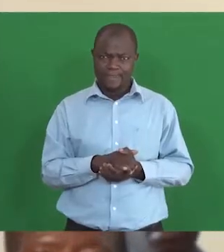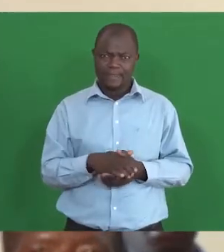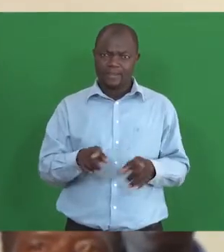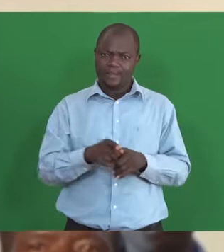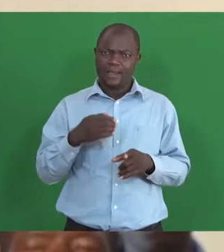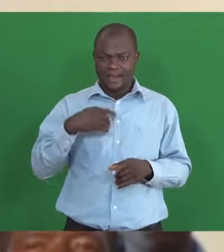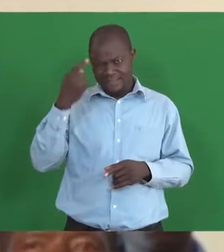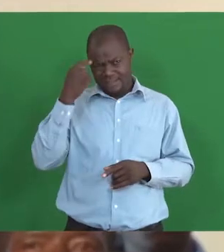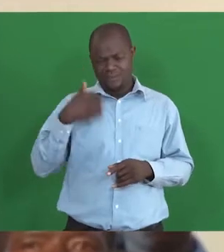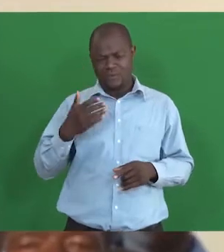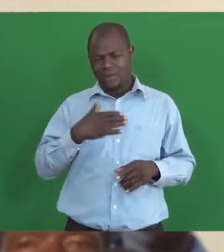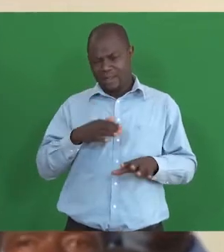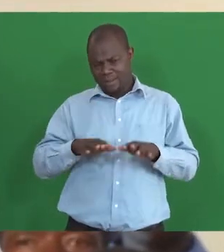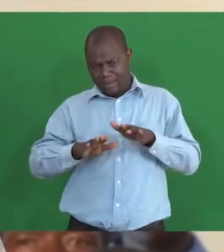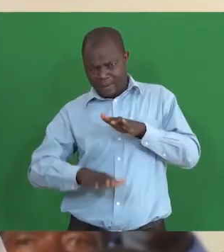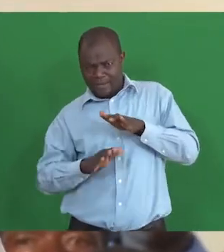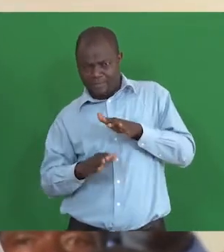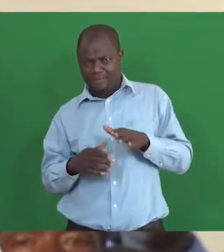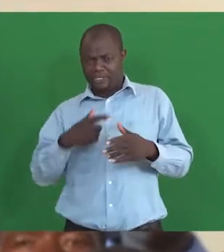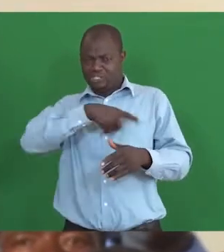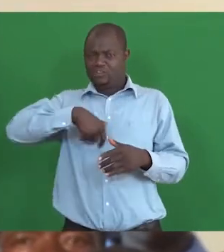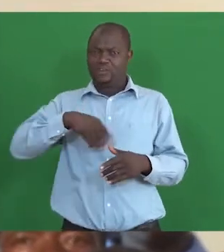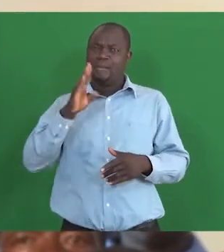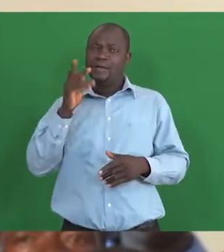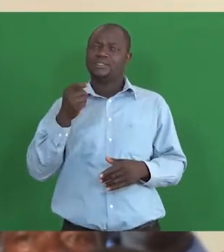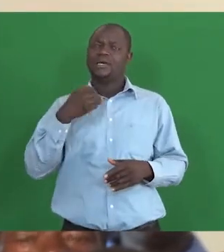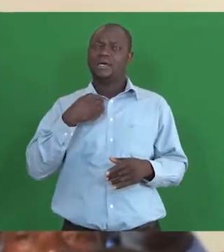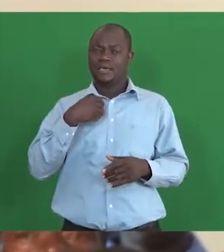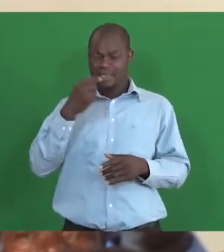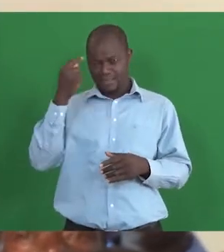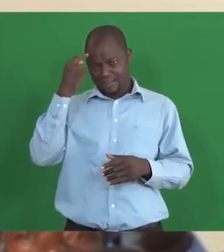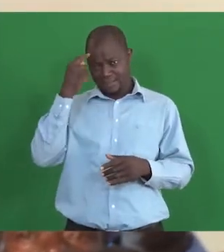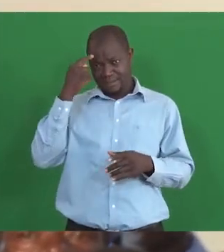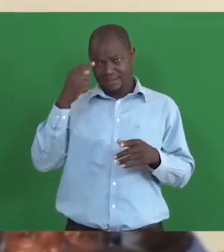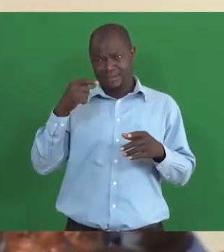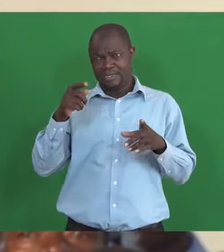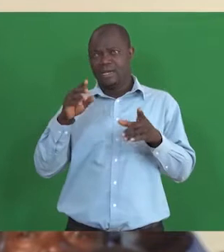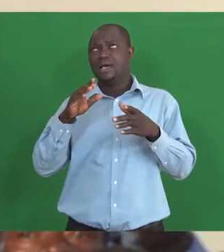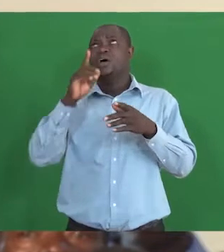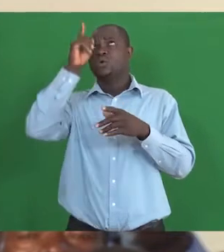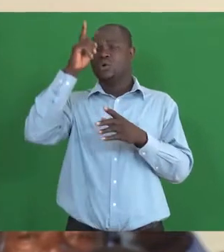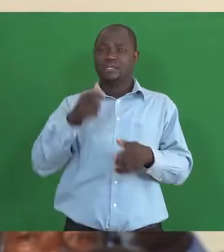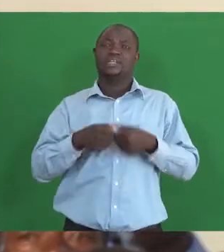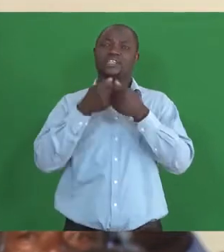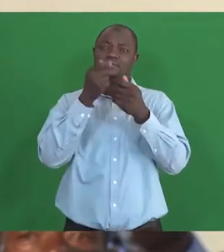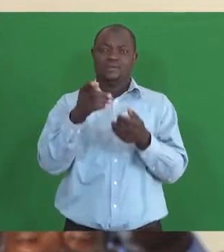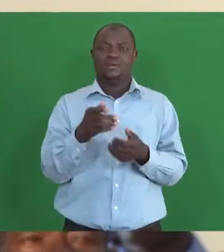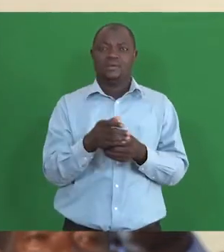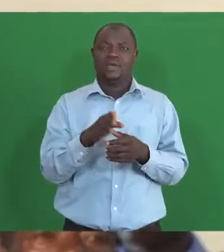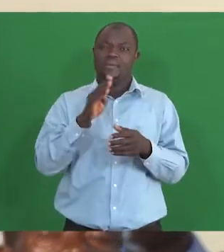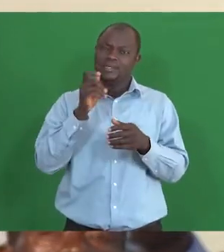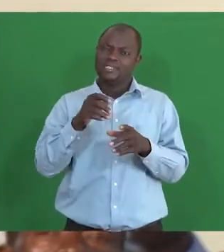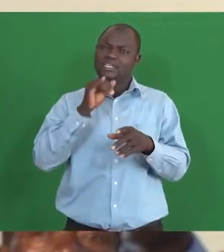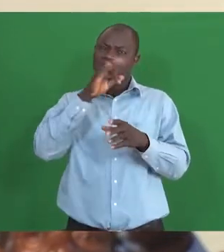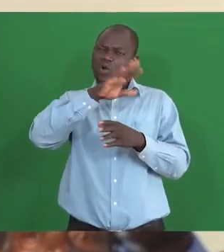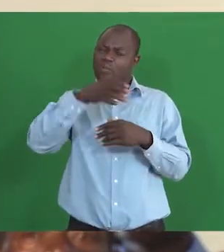Zvakanyanyanaka kuti zviise pasi pemadzimambo, asi tinenge tine kutenda kuti madzimambo acho akagadzwa namwari. Saka tinoenda pasi pemadzimambo. Kana